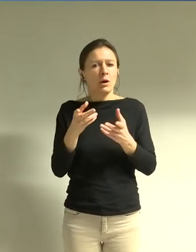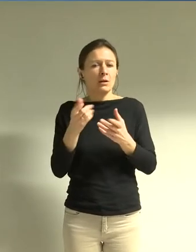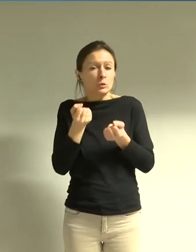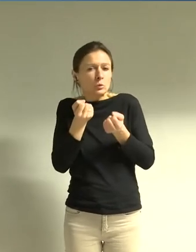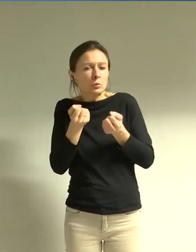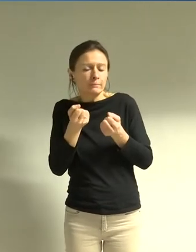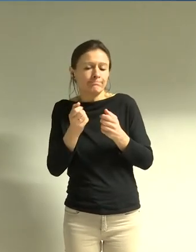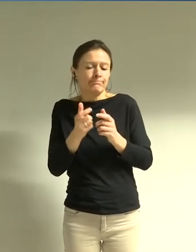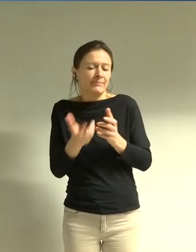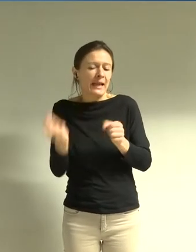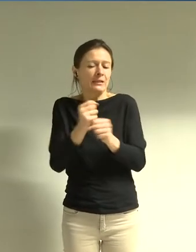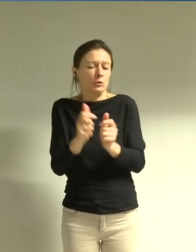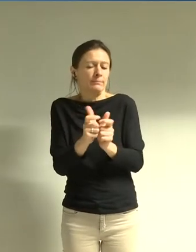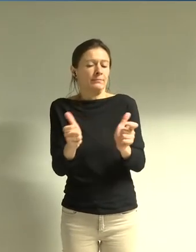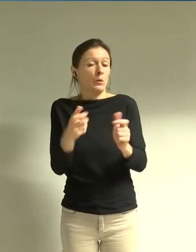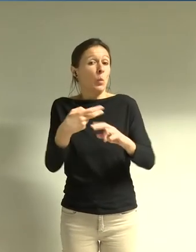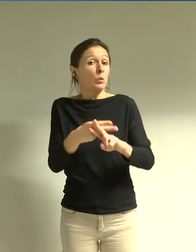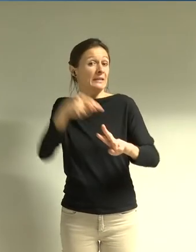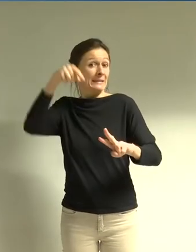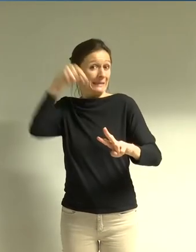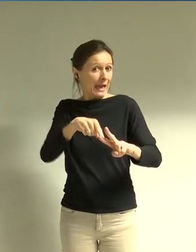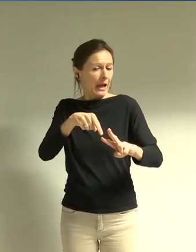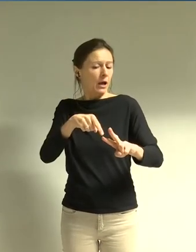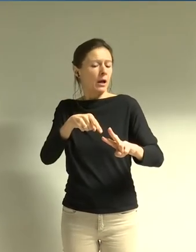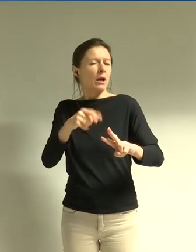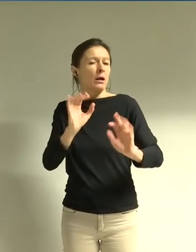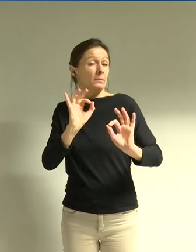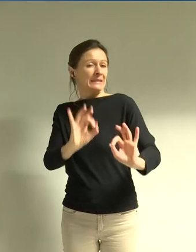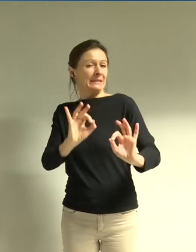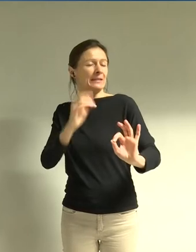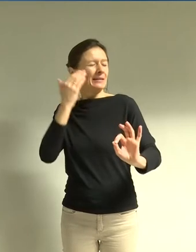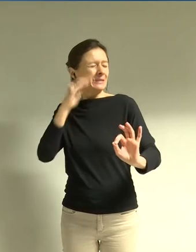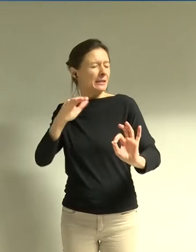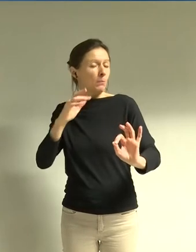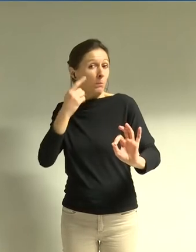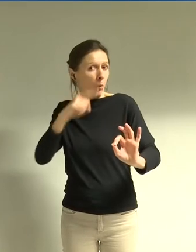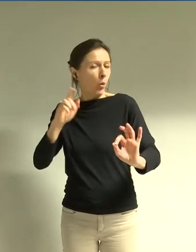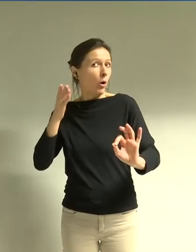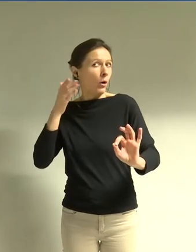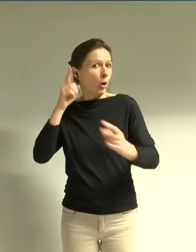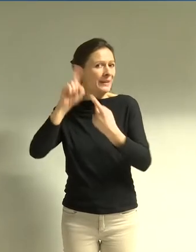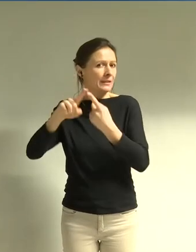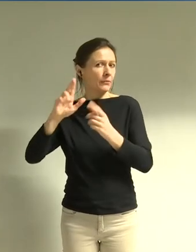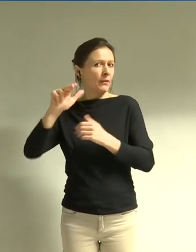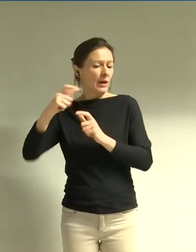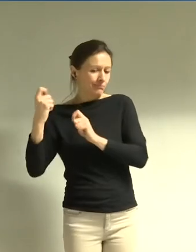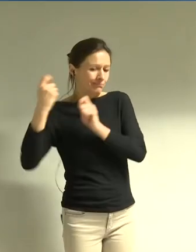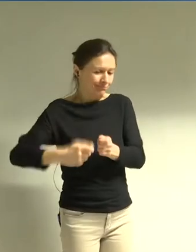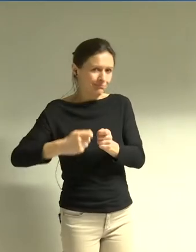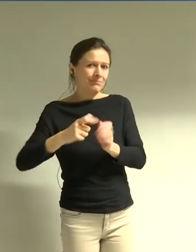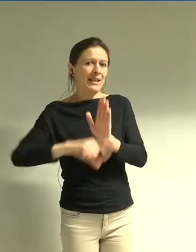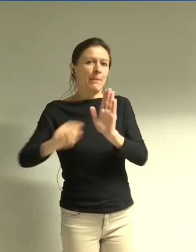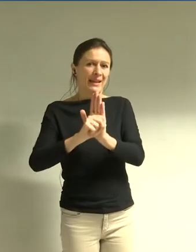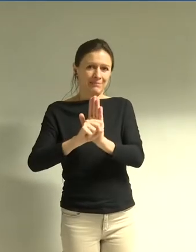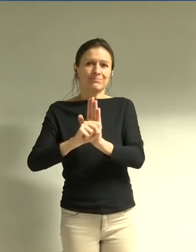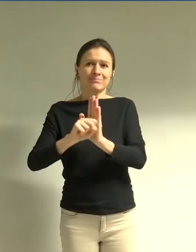que nous mettrons à disposition permet de bien la labellisation si on revient un petit peu en arrière c'est pour ça que la clé de sol a été adjointe au bâtiment principal de la vesle